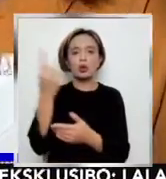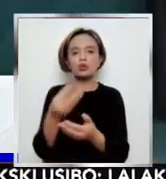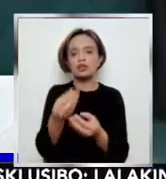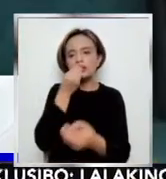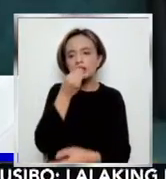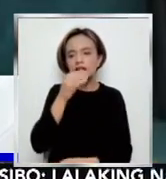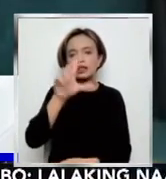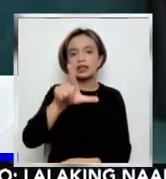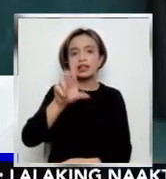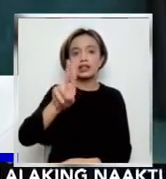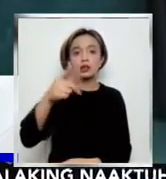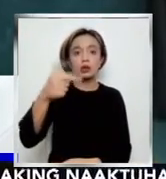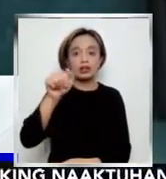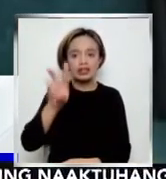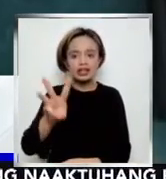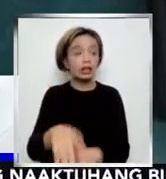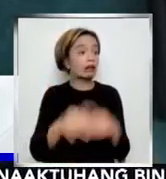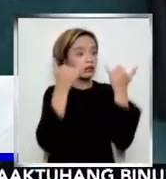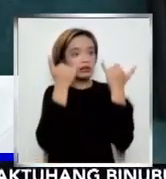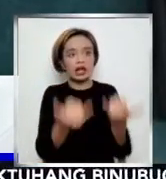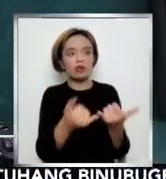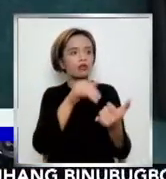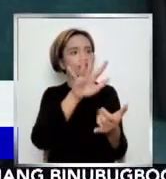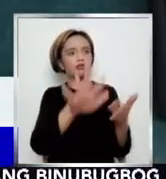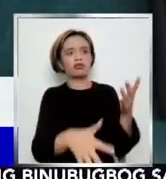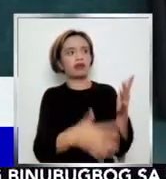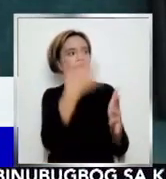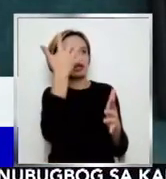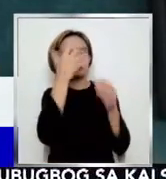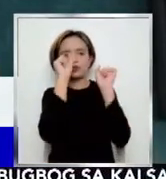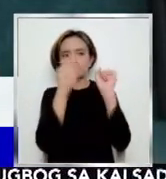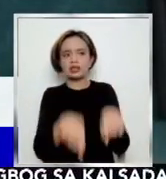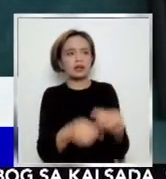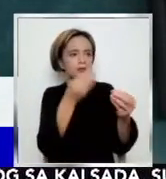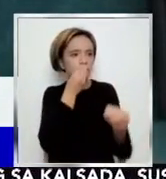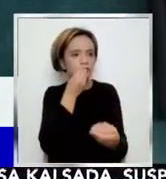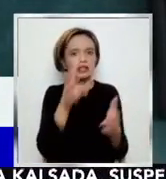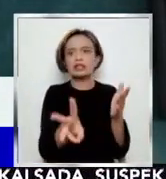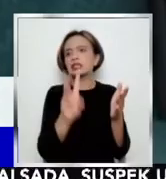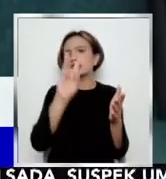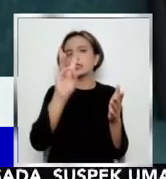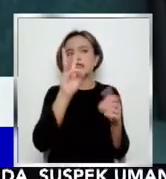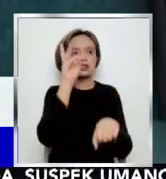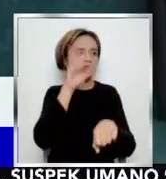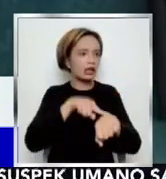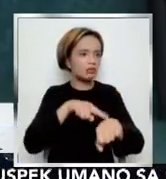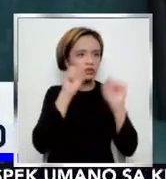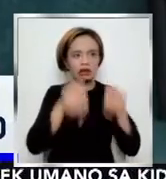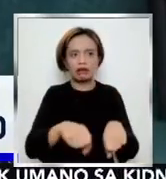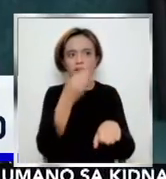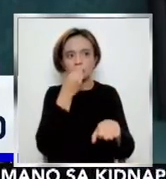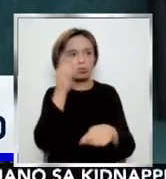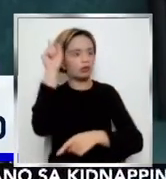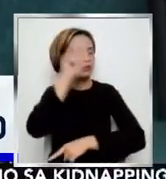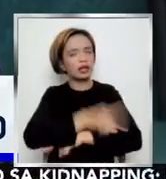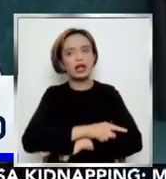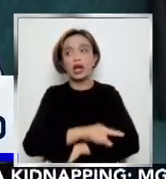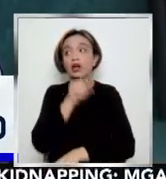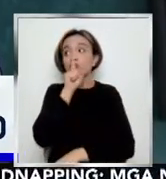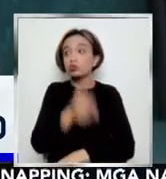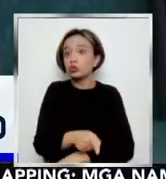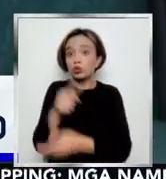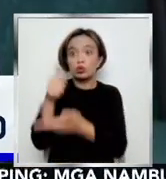ngayon... Ngayon po, 5 beses kaya nang kumain, 6 beses kaya nang kumain sa isang araw. At talagang yung tulong ng